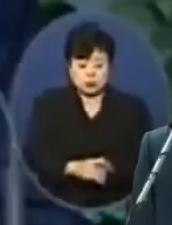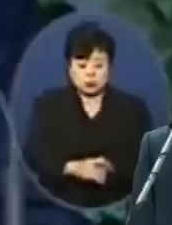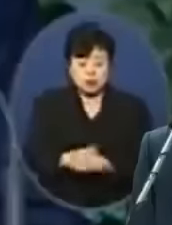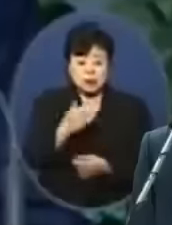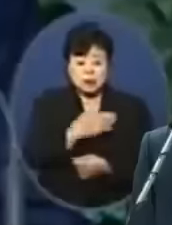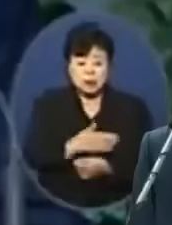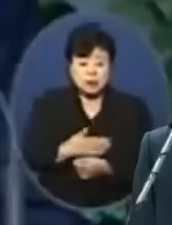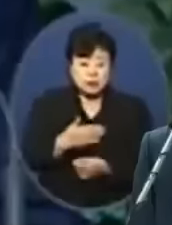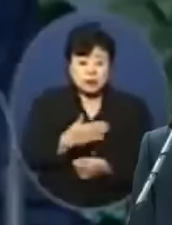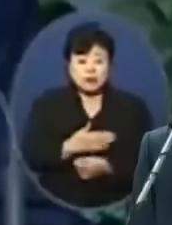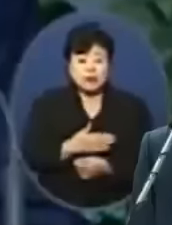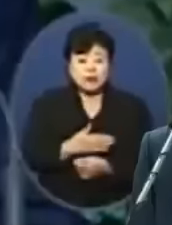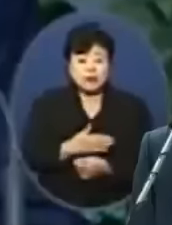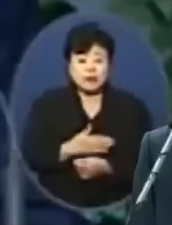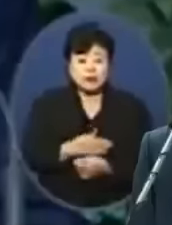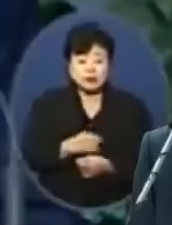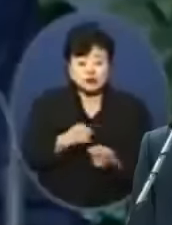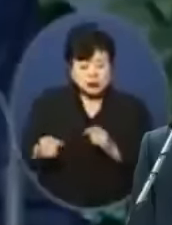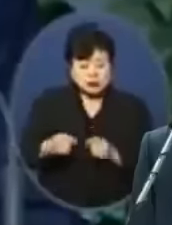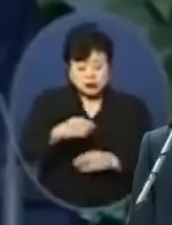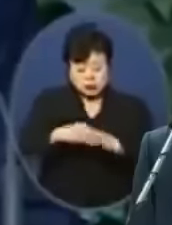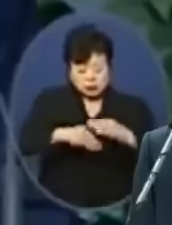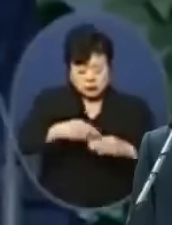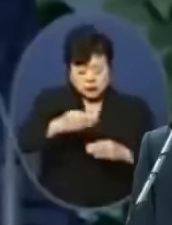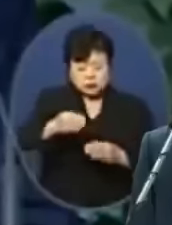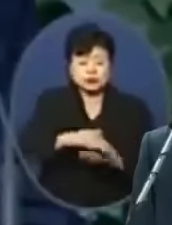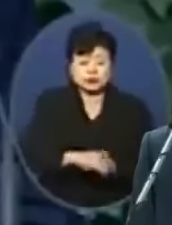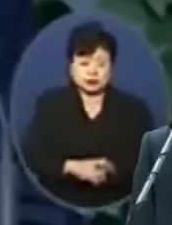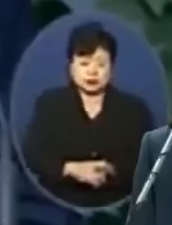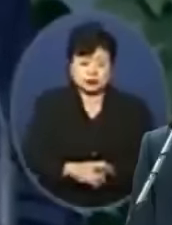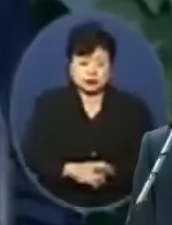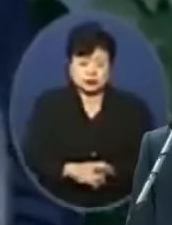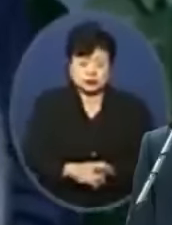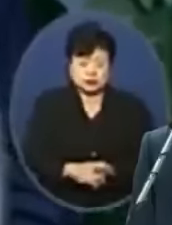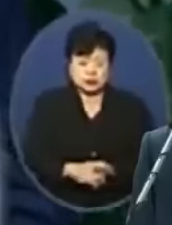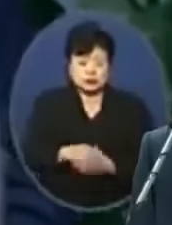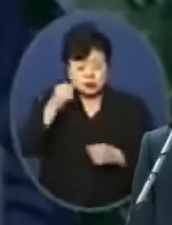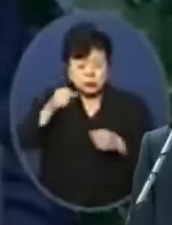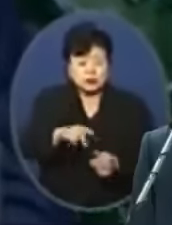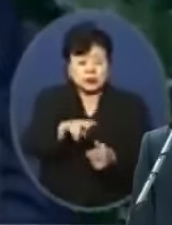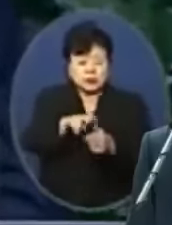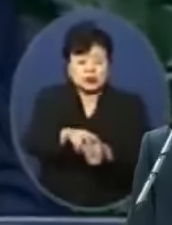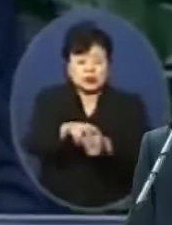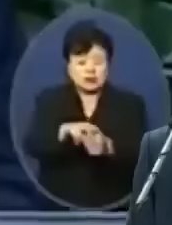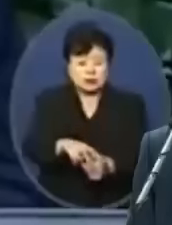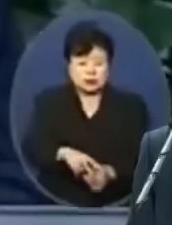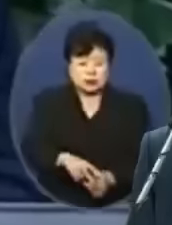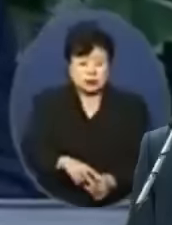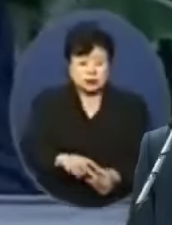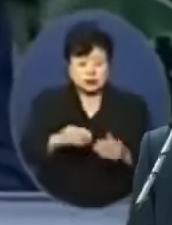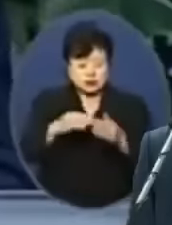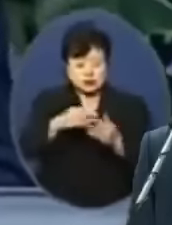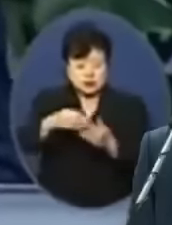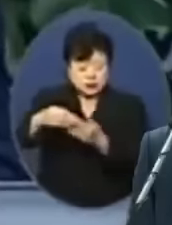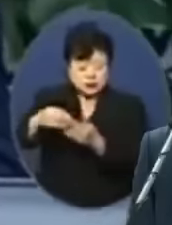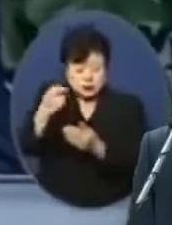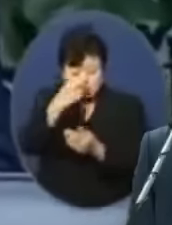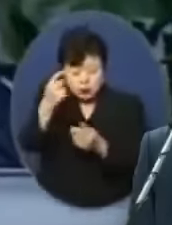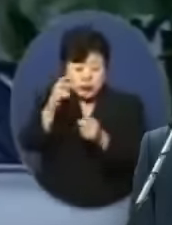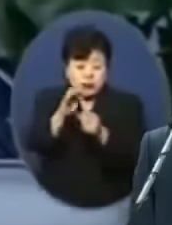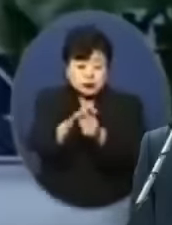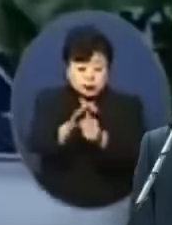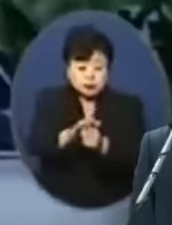몸에 긴 옷을 찢어서 붕대로 만들어 감아주고 짐승에 태워서 주막집에 갖다 데리고